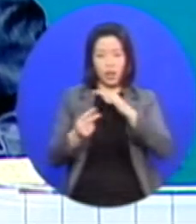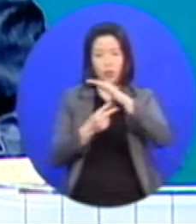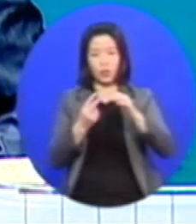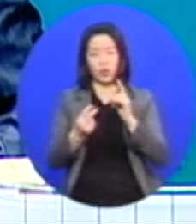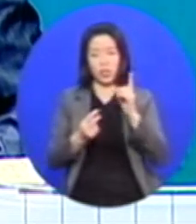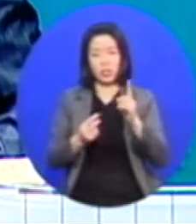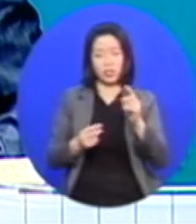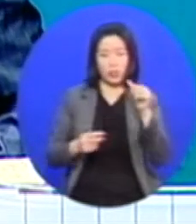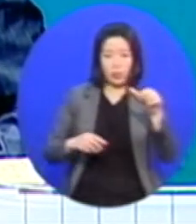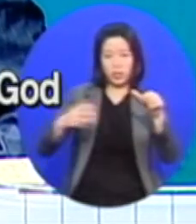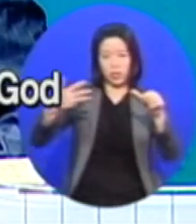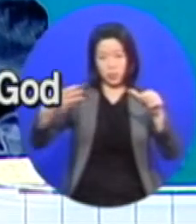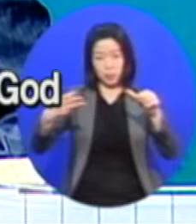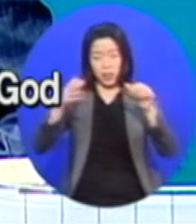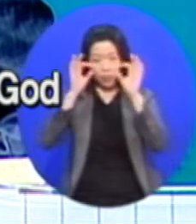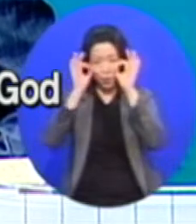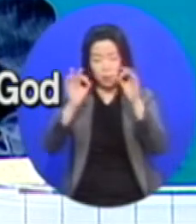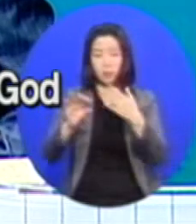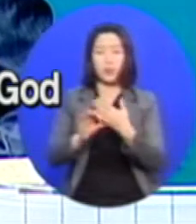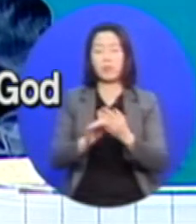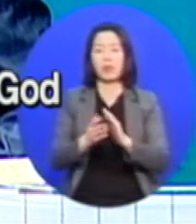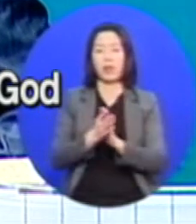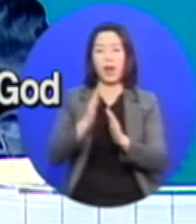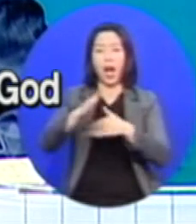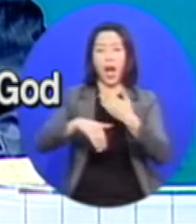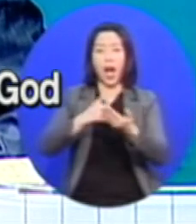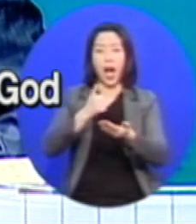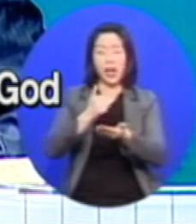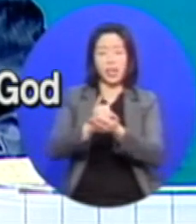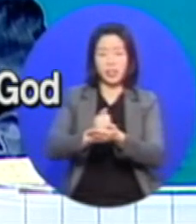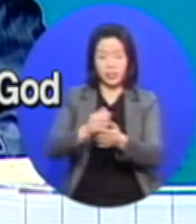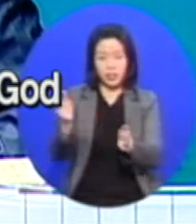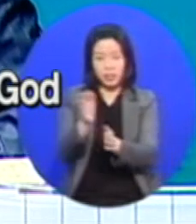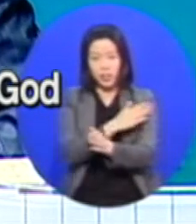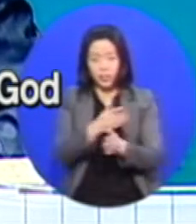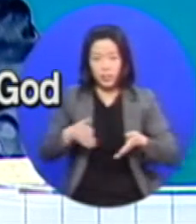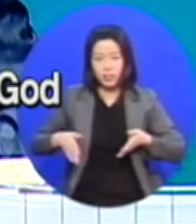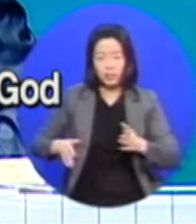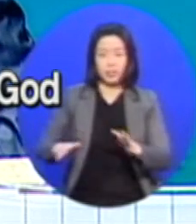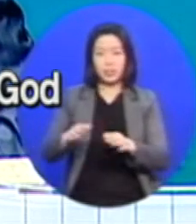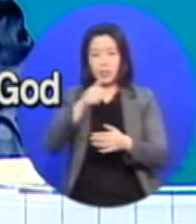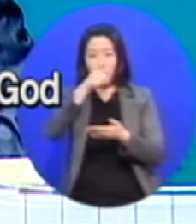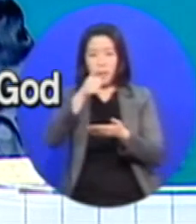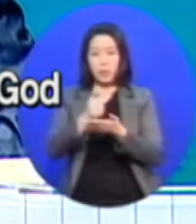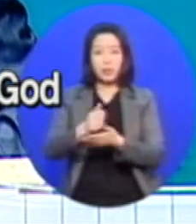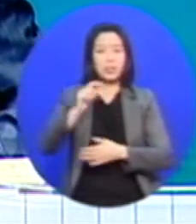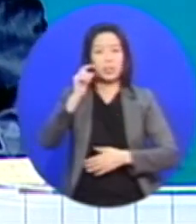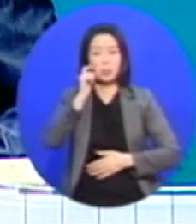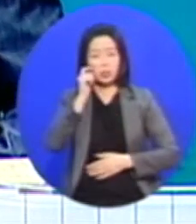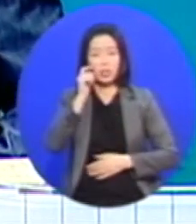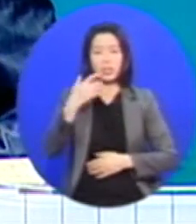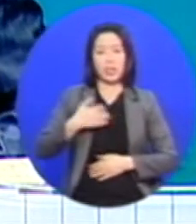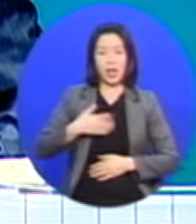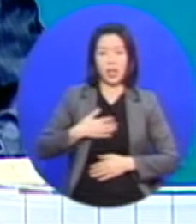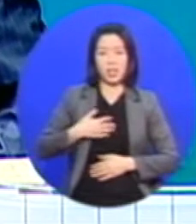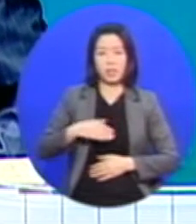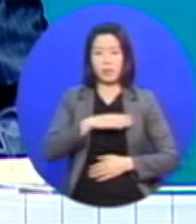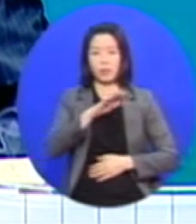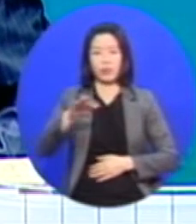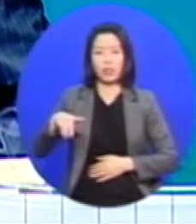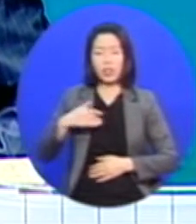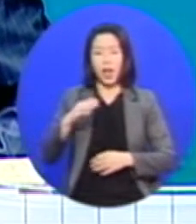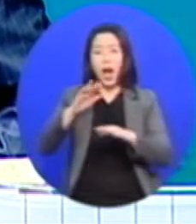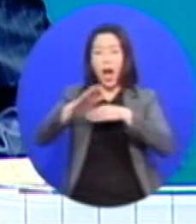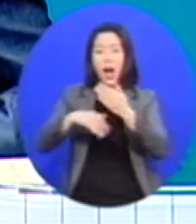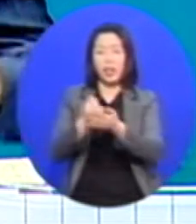18절 말씀에 보면 하나님께로 나 신자는 엄지 체 아니하는 줄을 우리가 아나니 하나님께로 오신